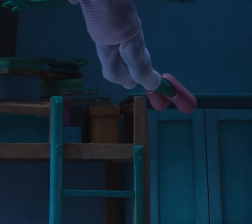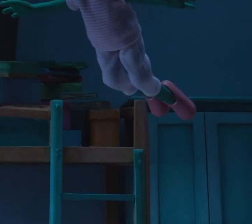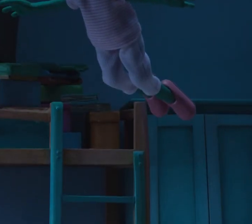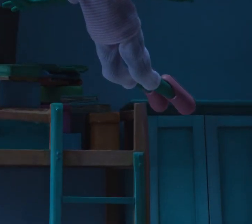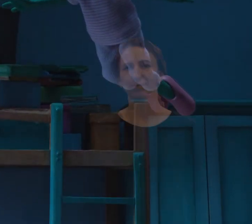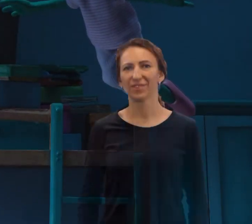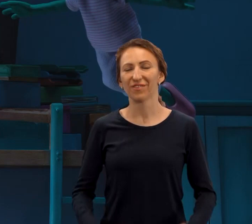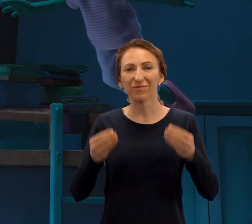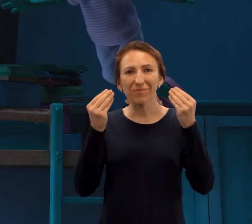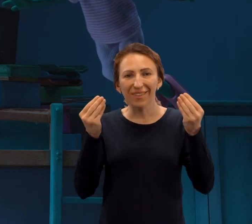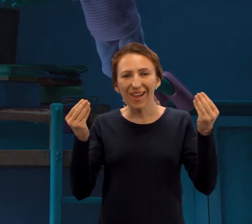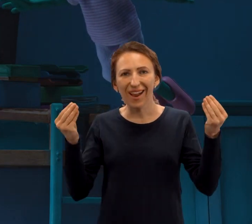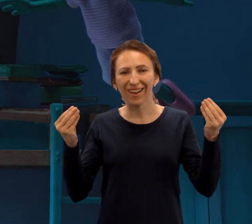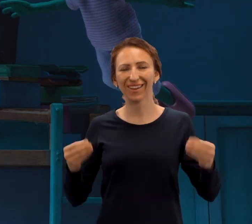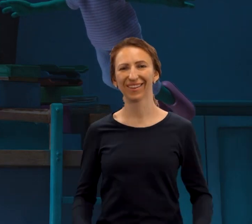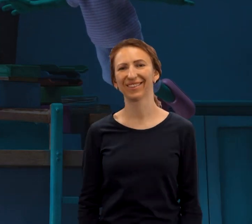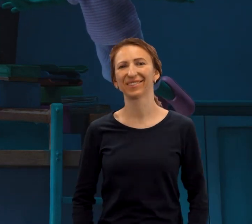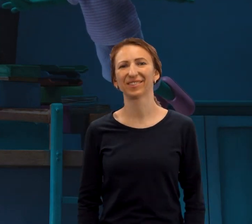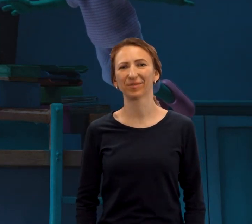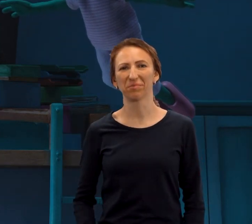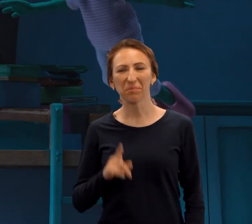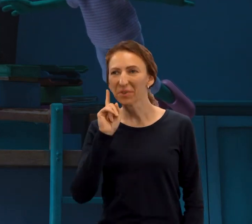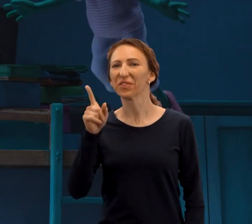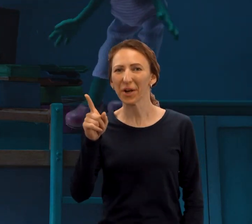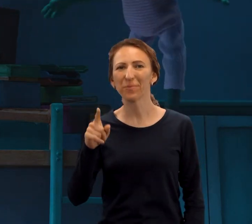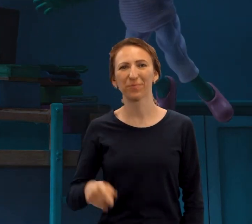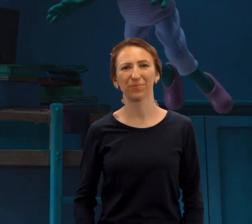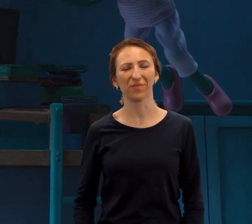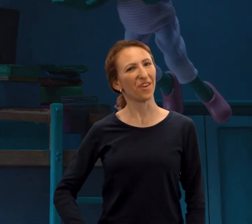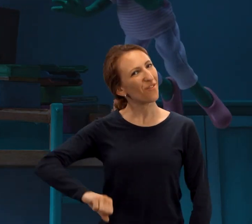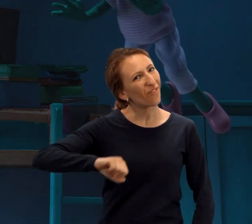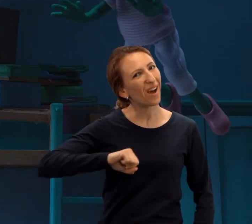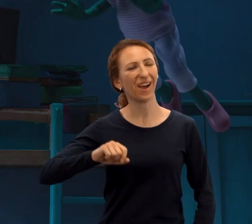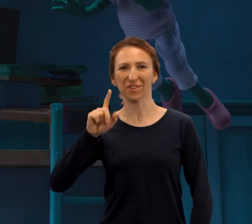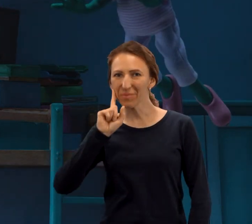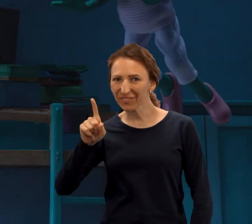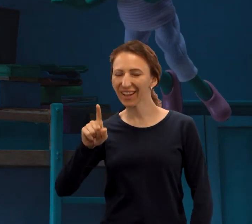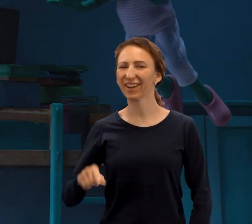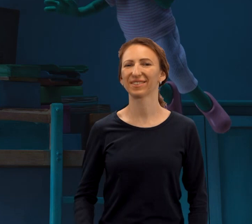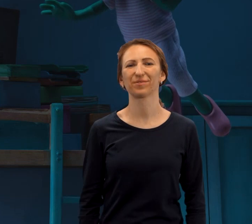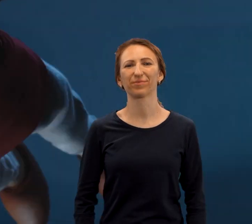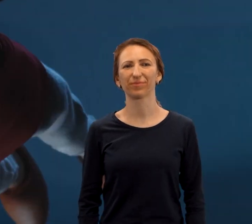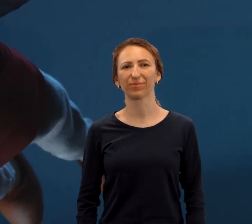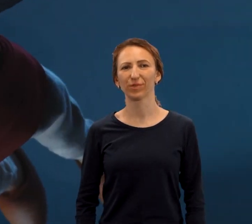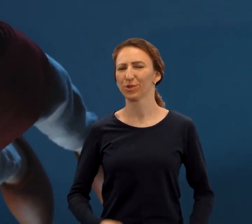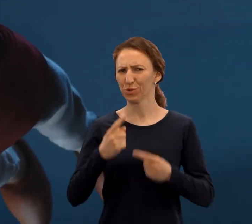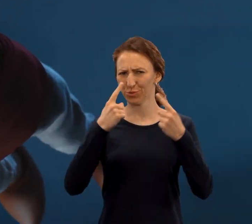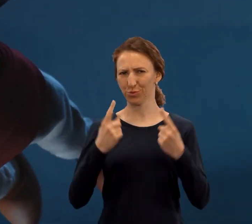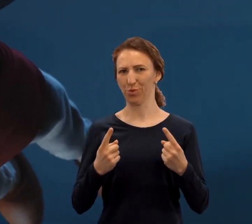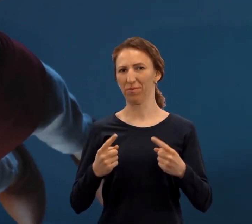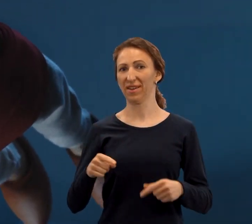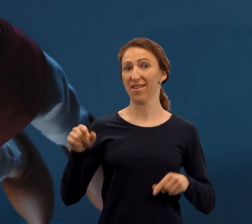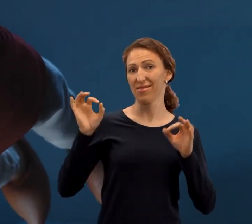Ale wspaniałe Prawda? Ale fajnie Prawda? Znakomicie